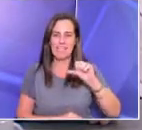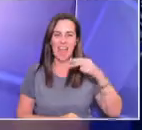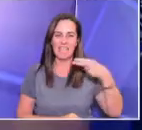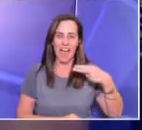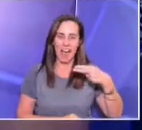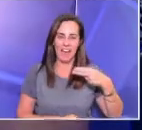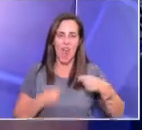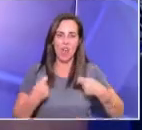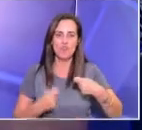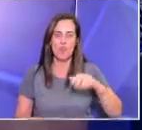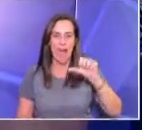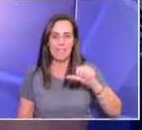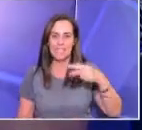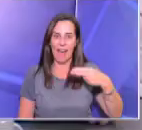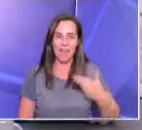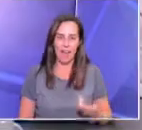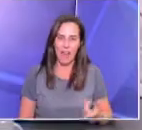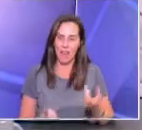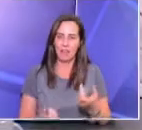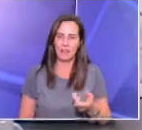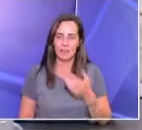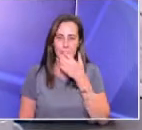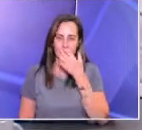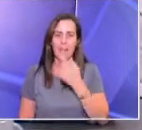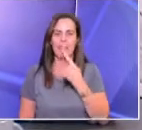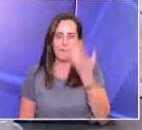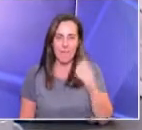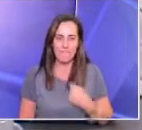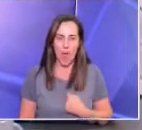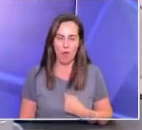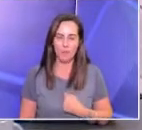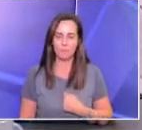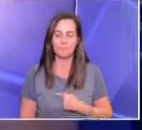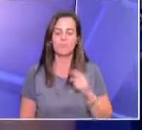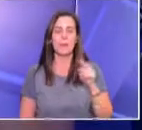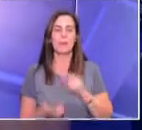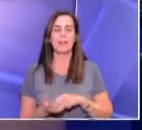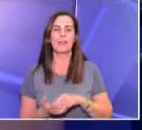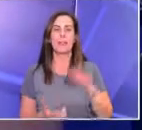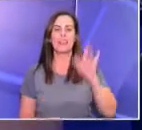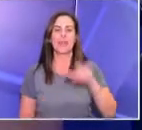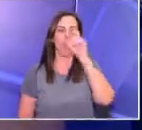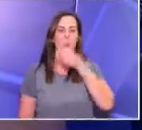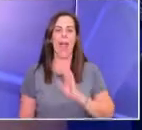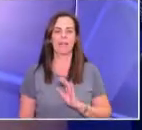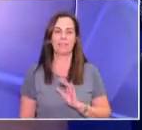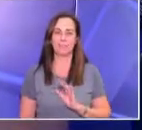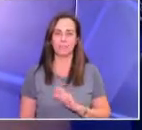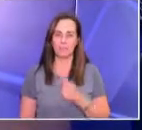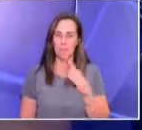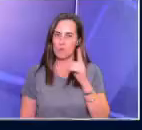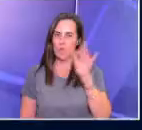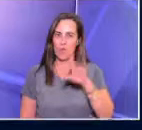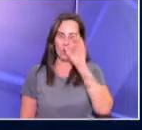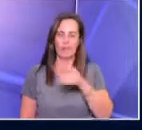אסף הראל. לגמרי, שחיתה. לא מבין מאיפה זה בא. אני אגיד לך מאיפה זה בא. זה בא נגד חולדאי. אבל הם אומרים שהם לא